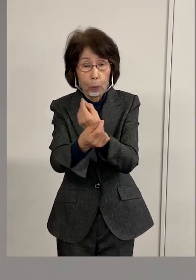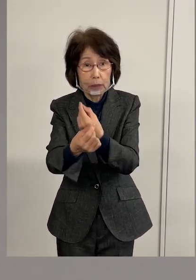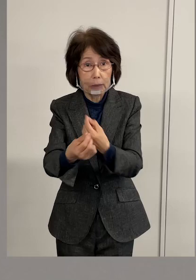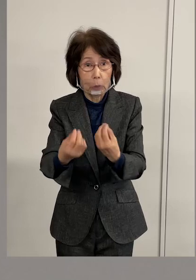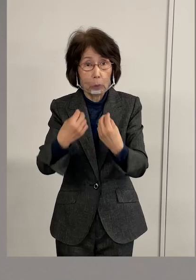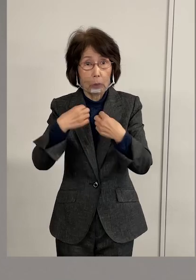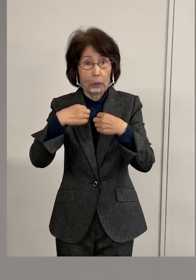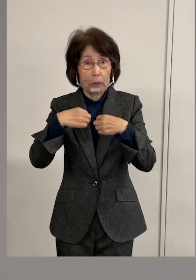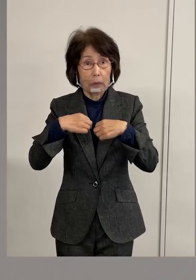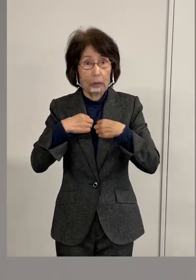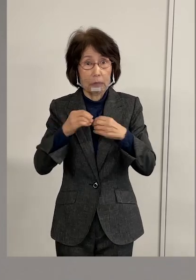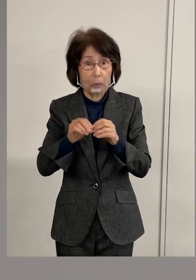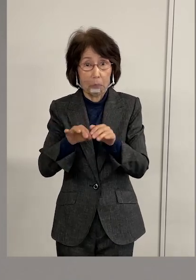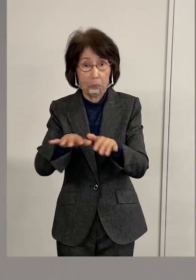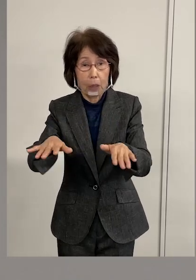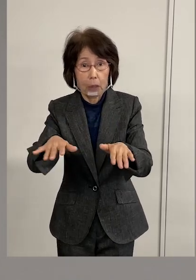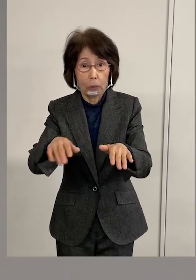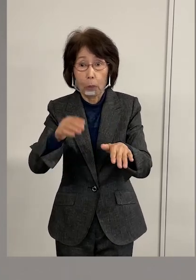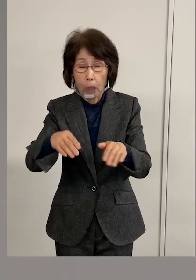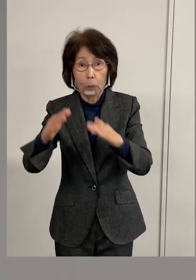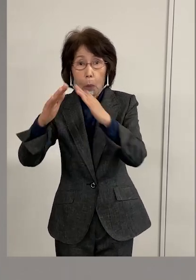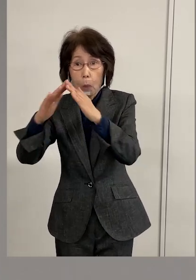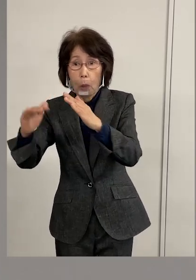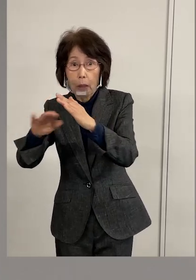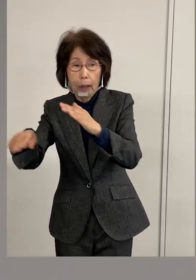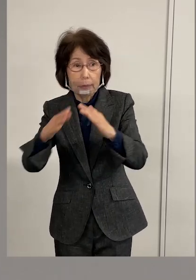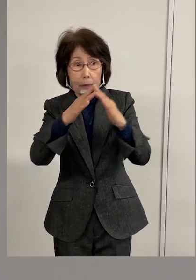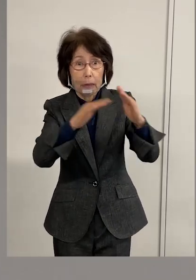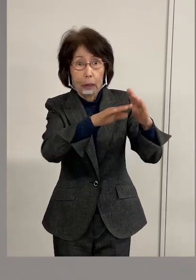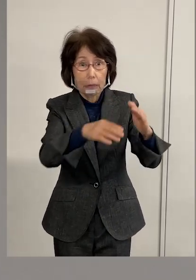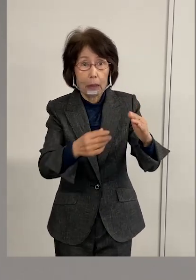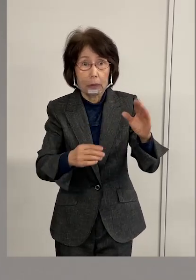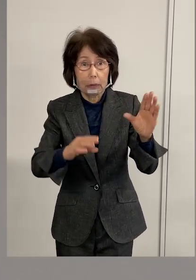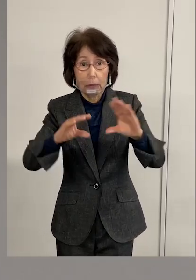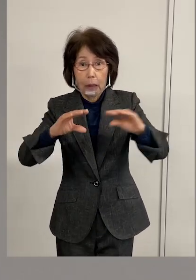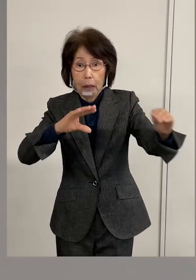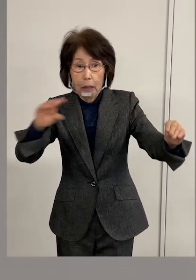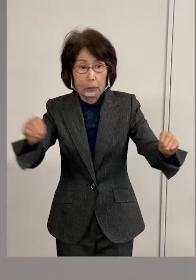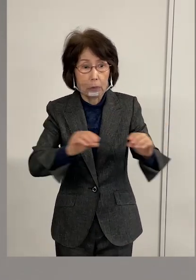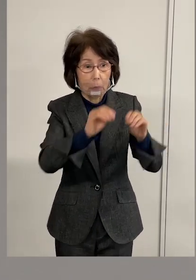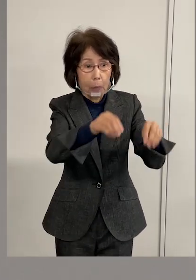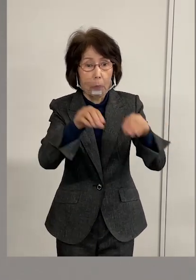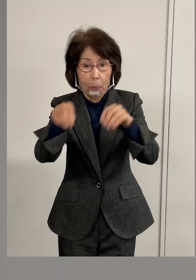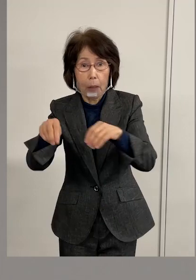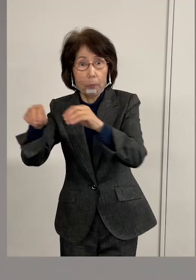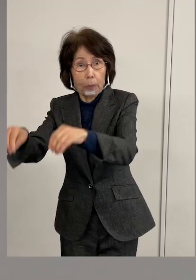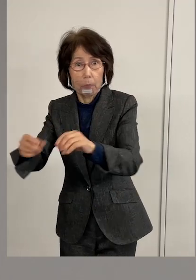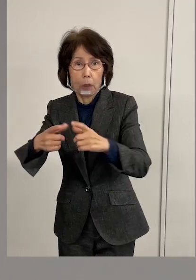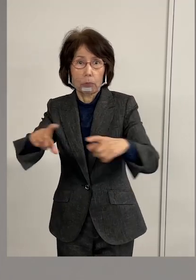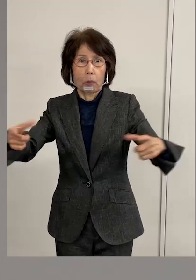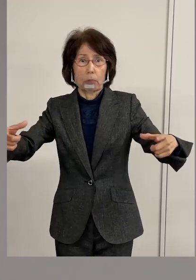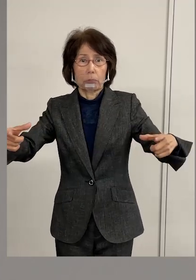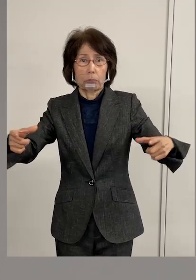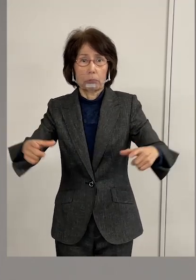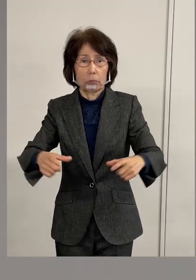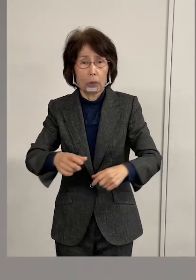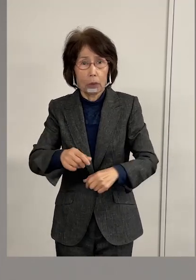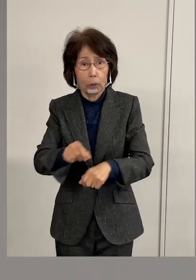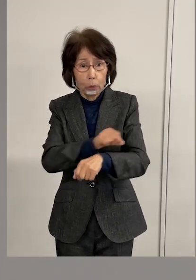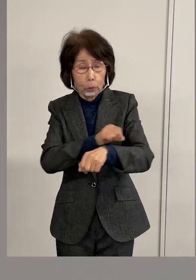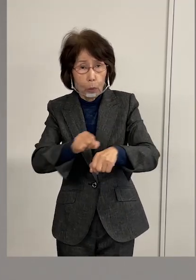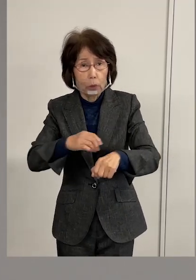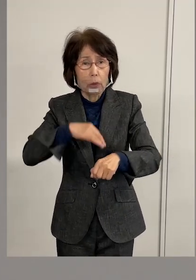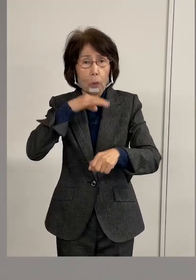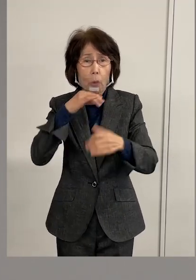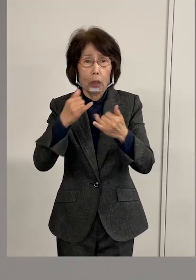可能性があります。で、家庭に帰ってそれが家族に感染するという可能性もあるので、まあ、特に高齢者の方々の感染という